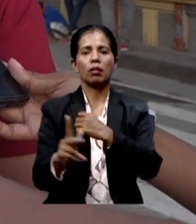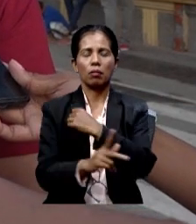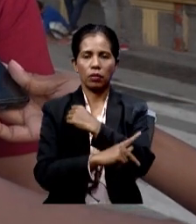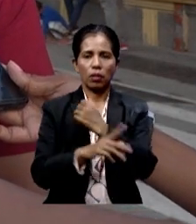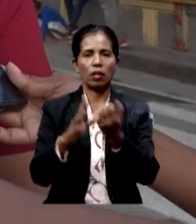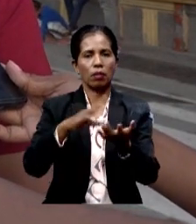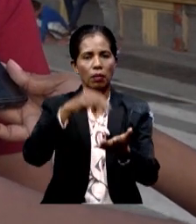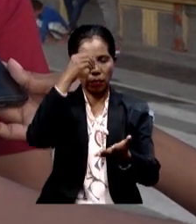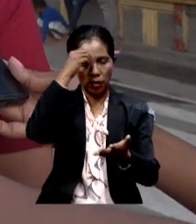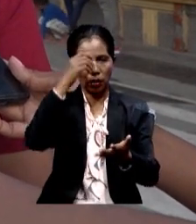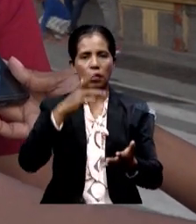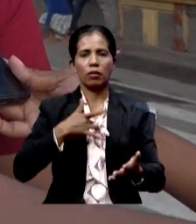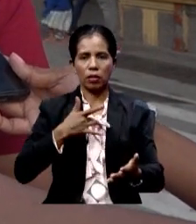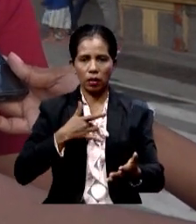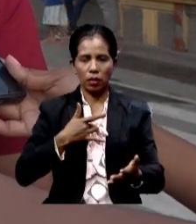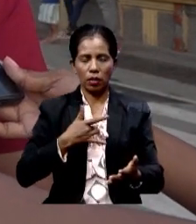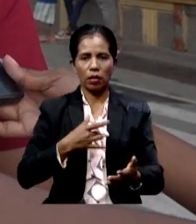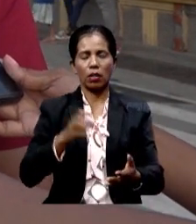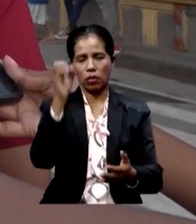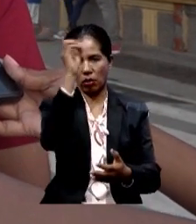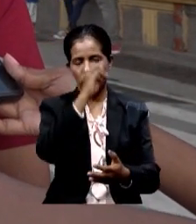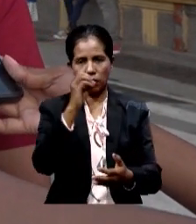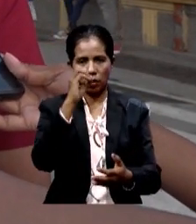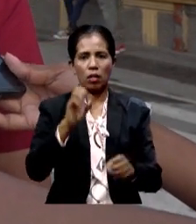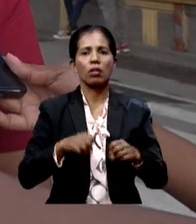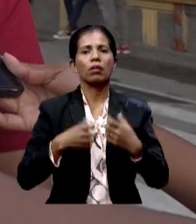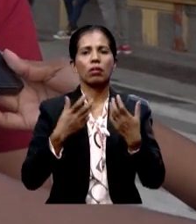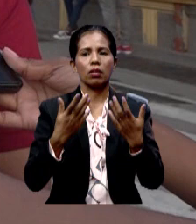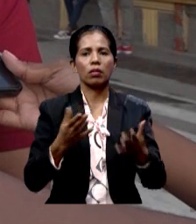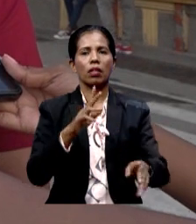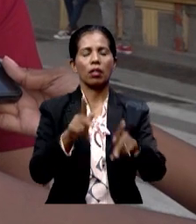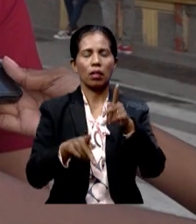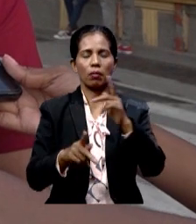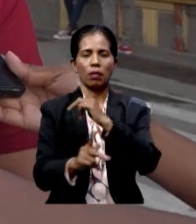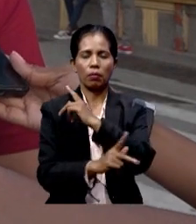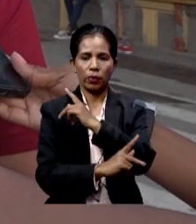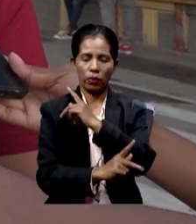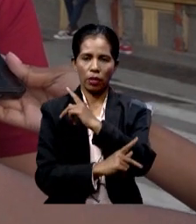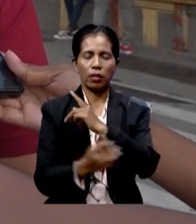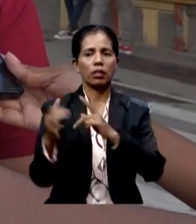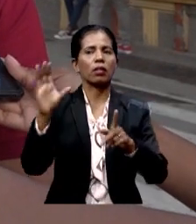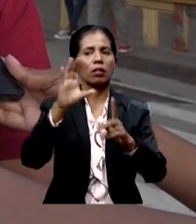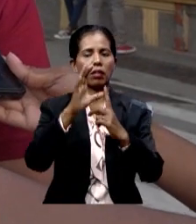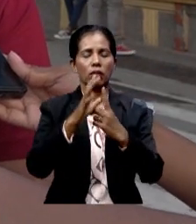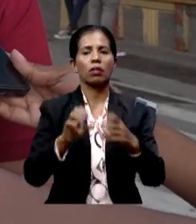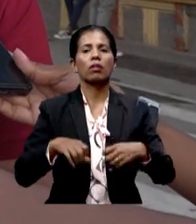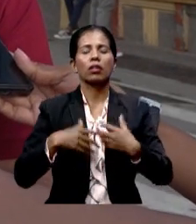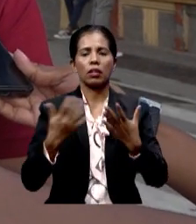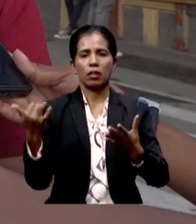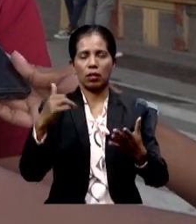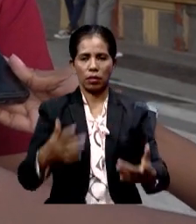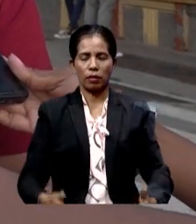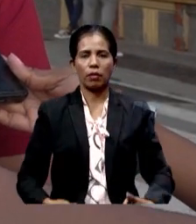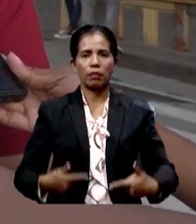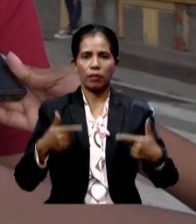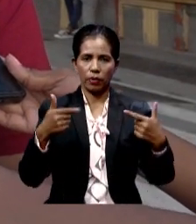aprende, atau sente, atau observa, oinsa Emma Portugal sirenia cultura oinsa sirenia Morris atau